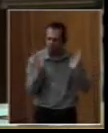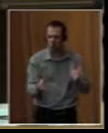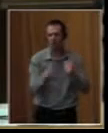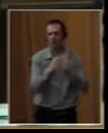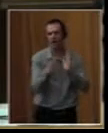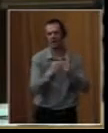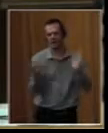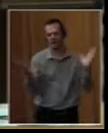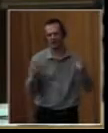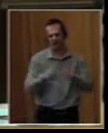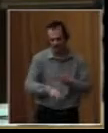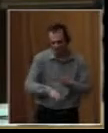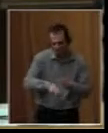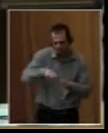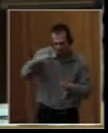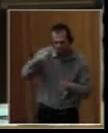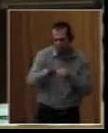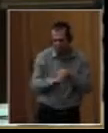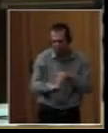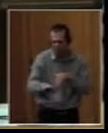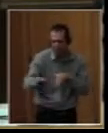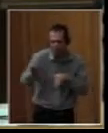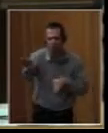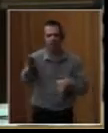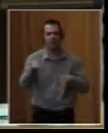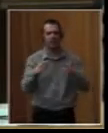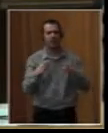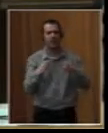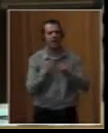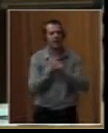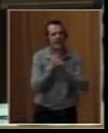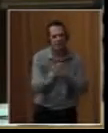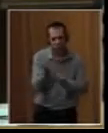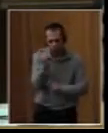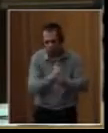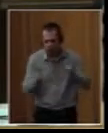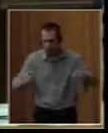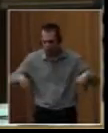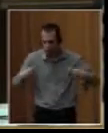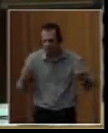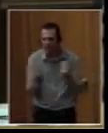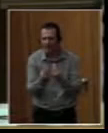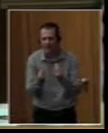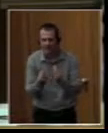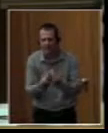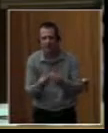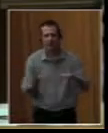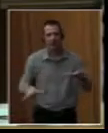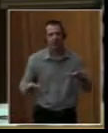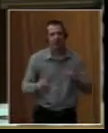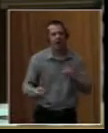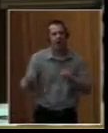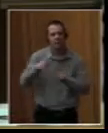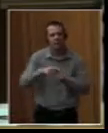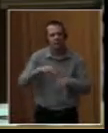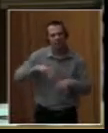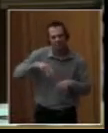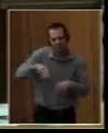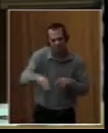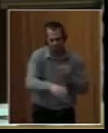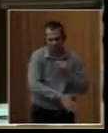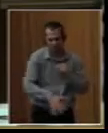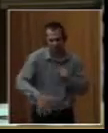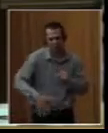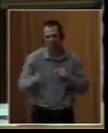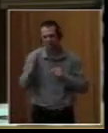αναβατόρια, ειδικές προσαρμογές για χρήση αμαξιδίων, χρήστες προσθετικών μηλών κτλ. Έχουμε